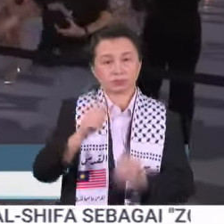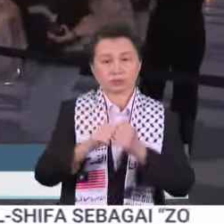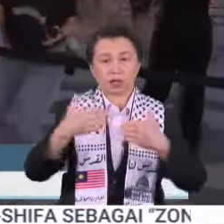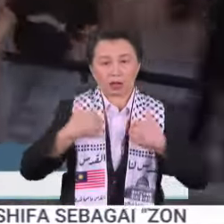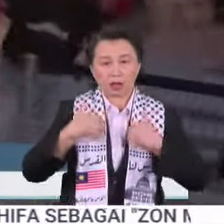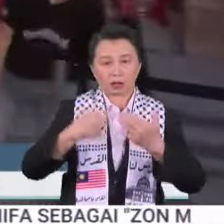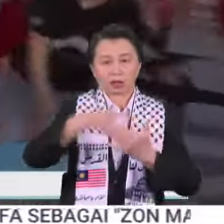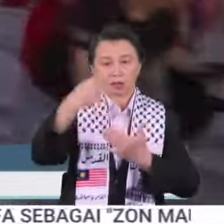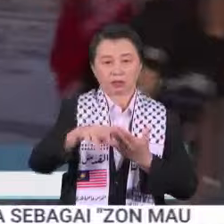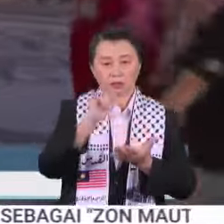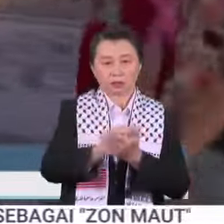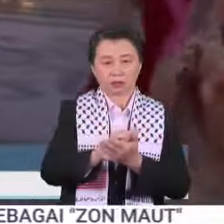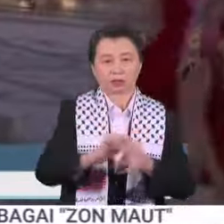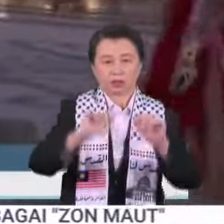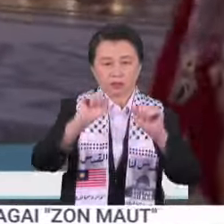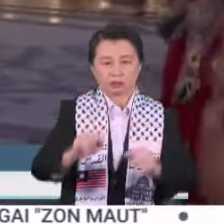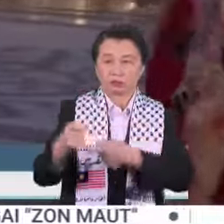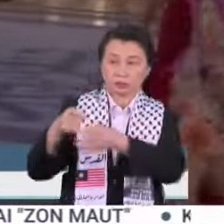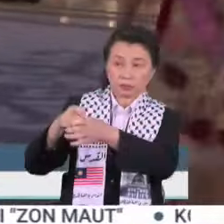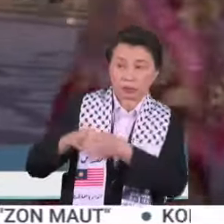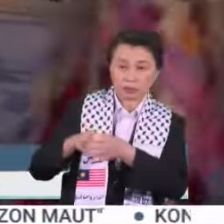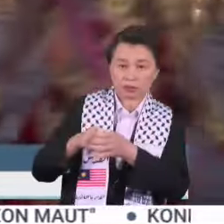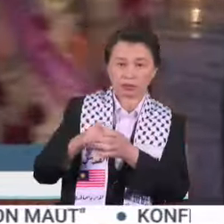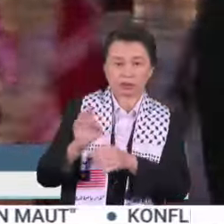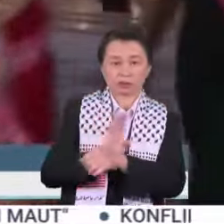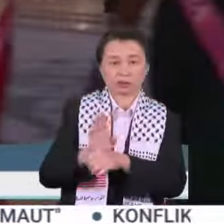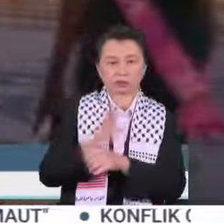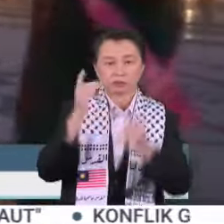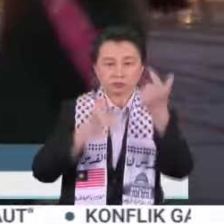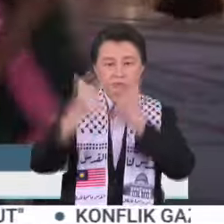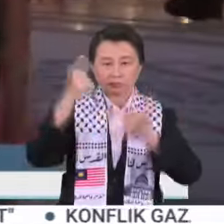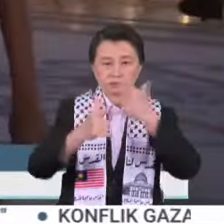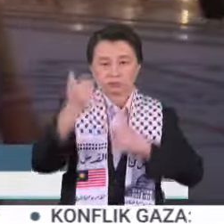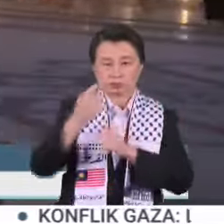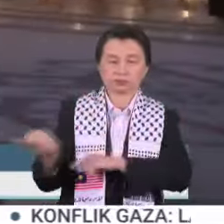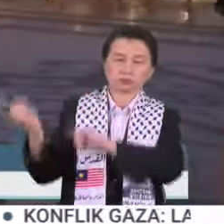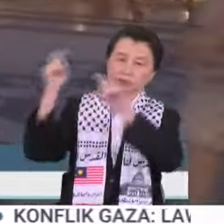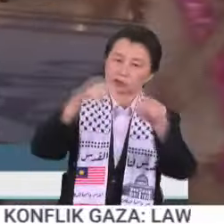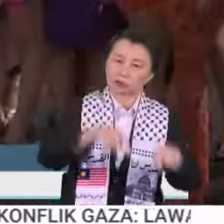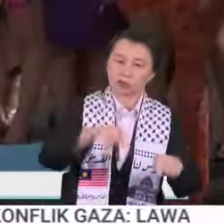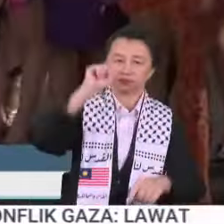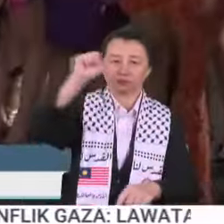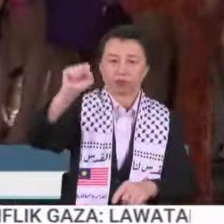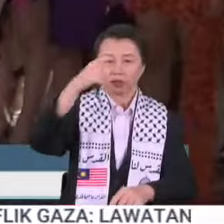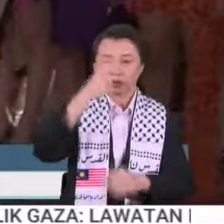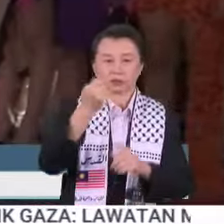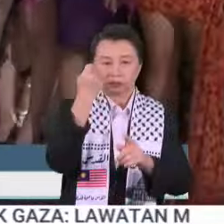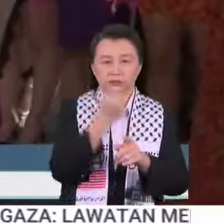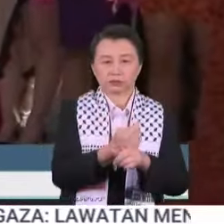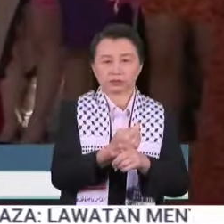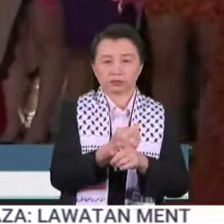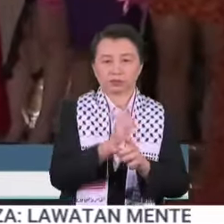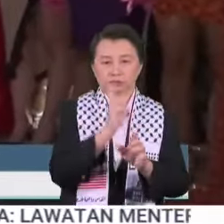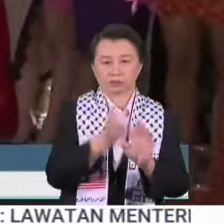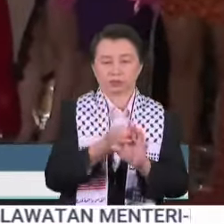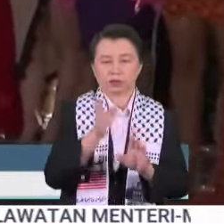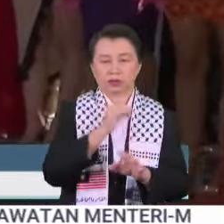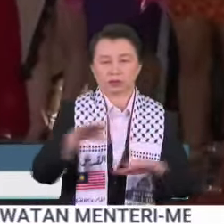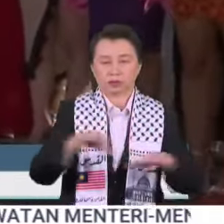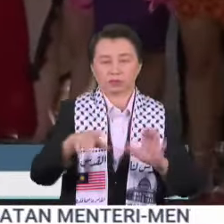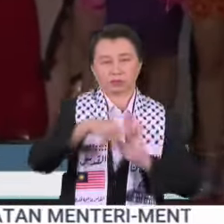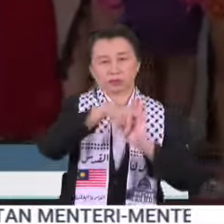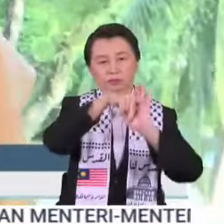adanya acara sedemikian, ia dapat menarik minat pengusaha produk pelancongan untuk datang ke Sabah bagi tujuan perjumpaan dan